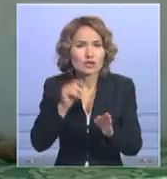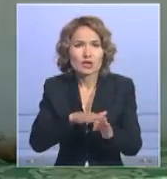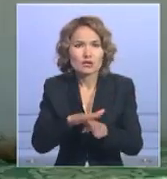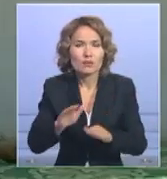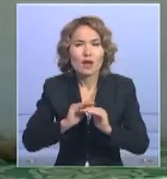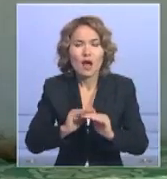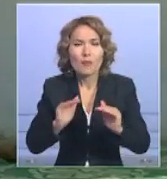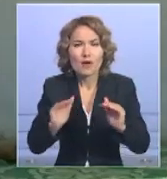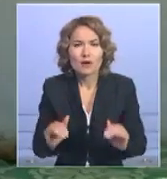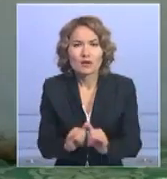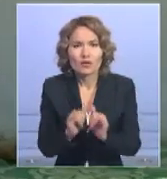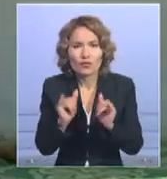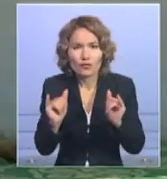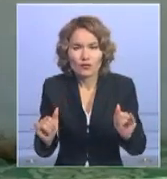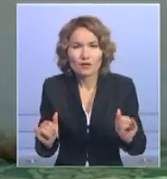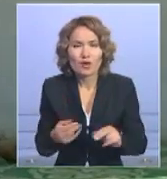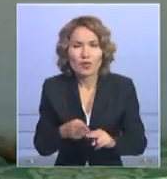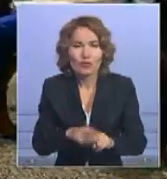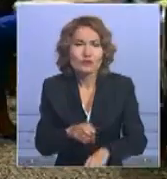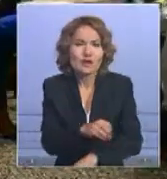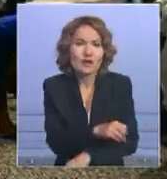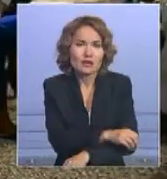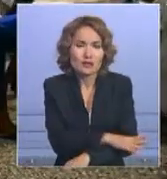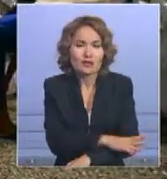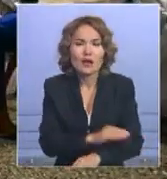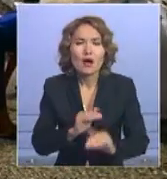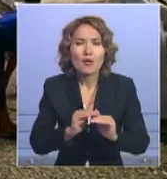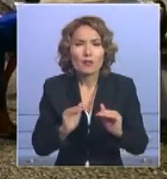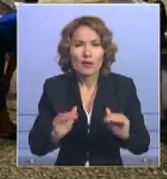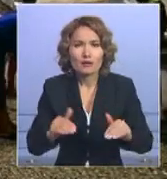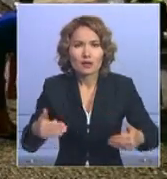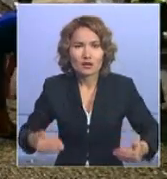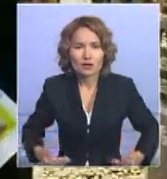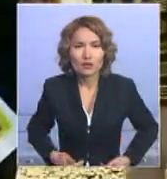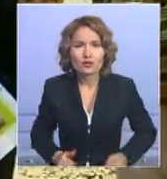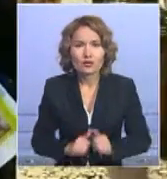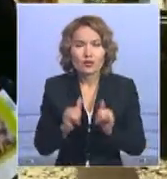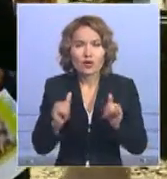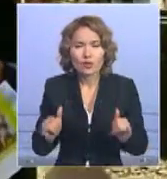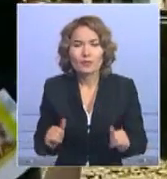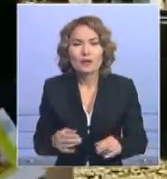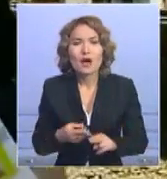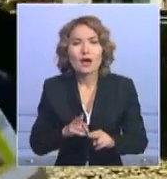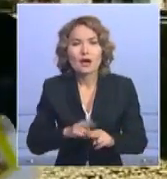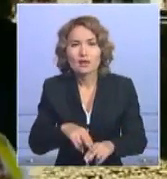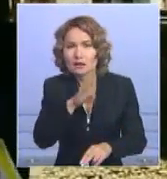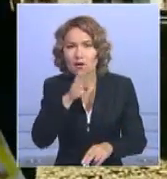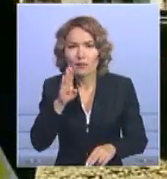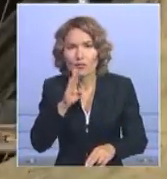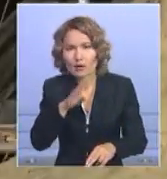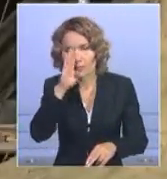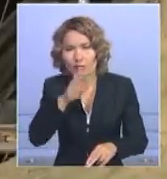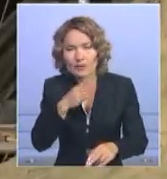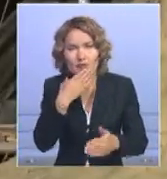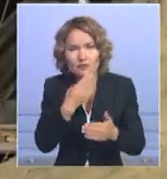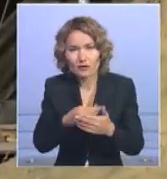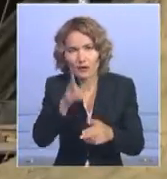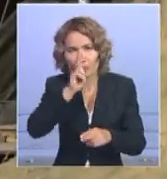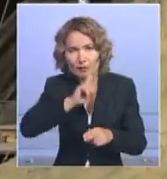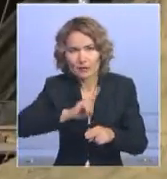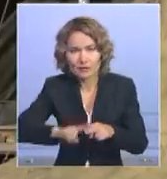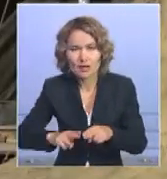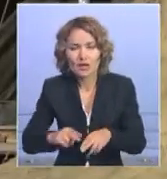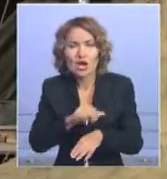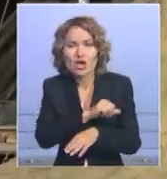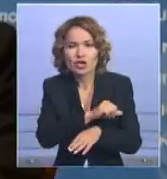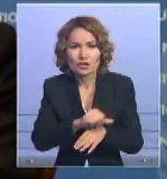10 жылдықта олардың саны 2 есе артқан. Халықаралық ұйымды алаңдатқаны шиттей балашағаның ел елді шарлап шекарасып кетуі.